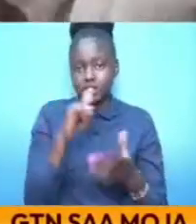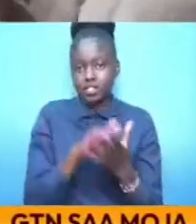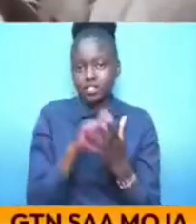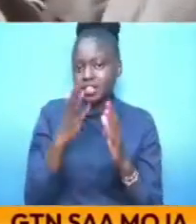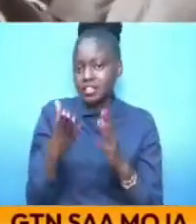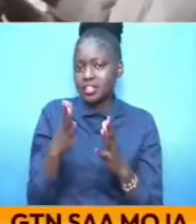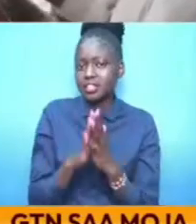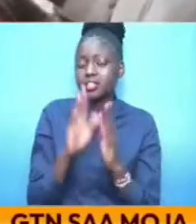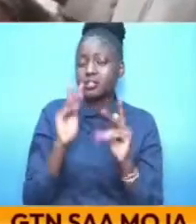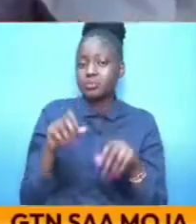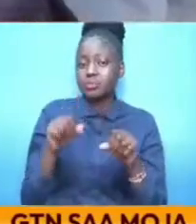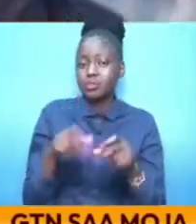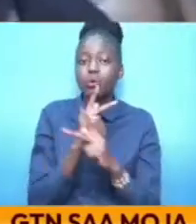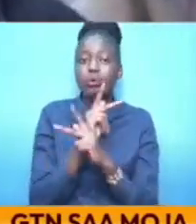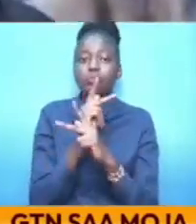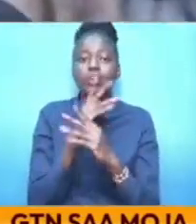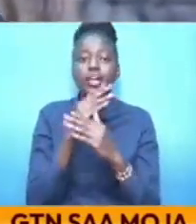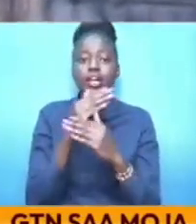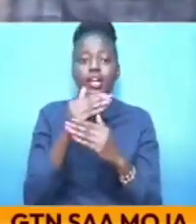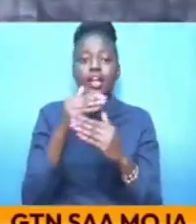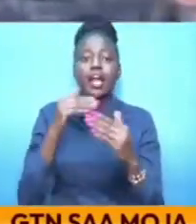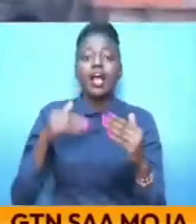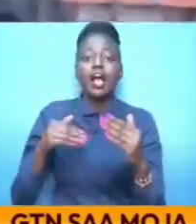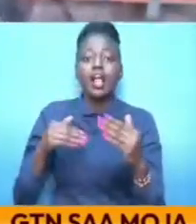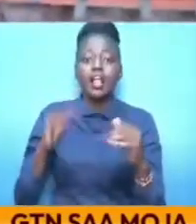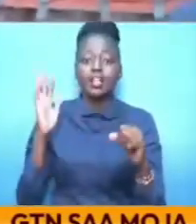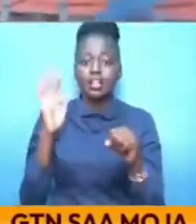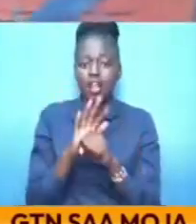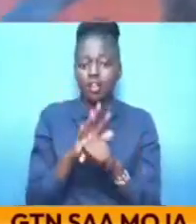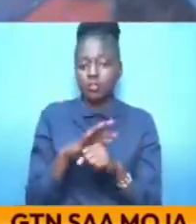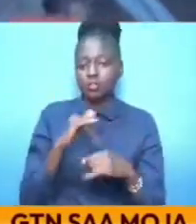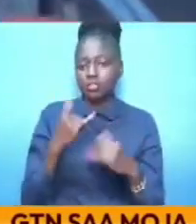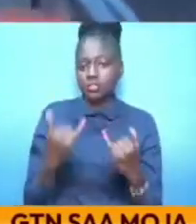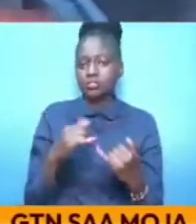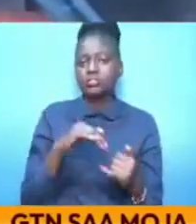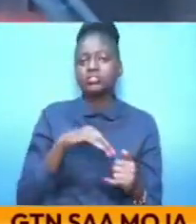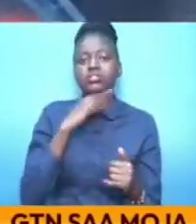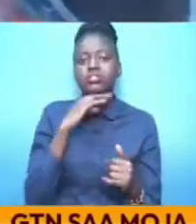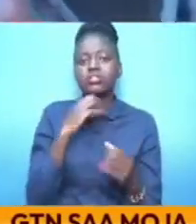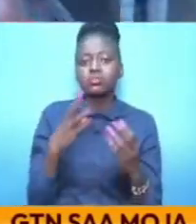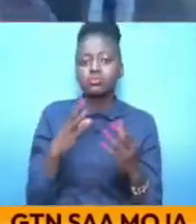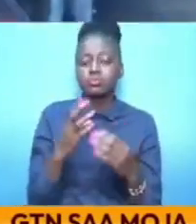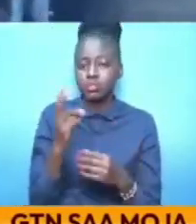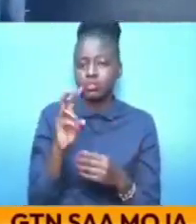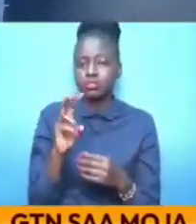kuzuiwa mapema vya kutosha na hivyo vifo kuzuiwa.